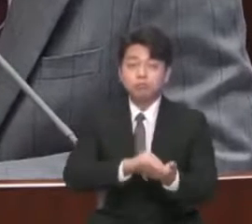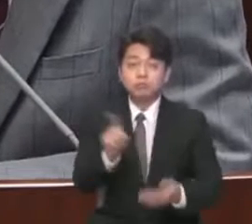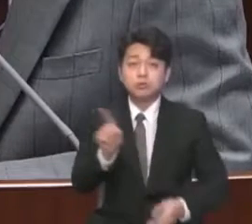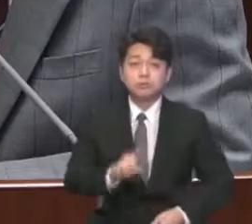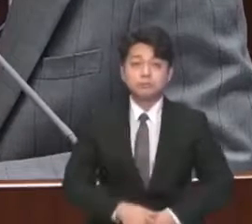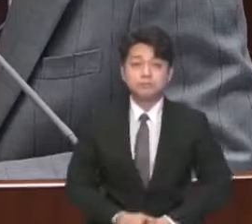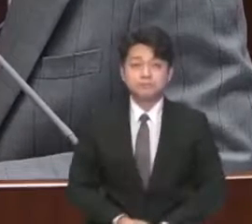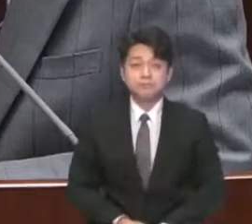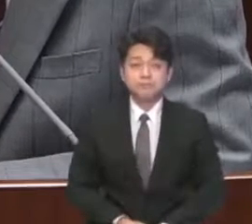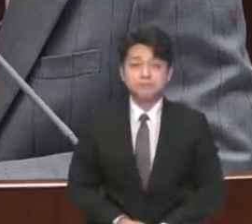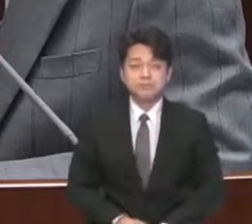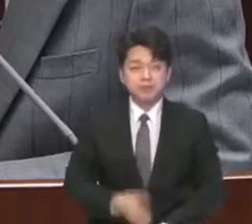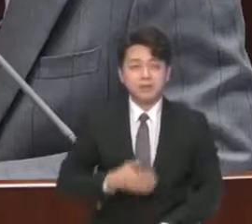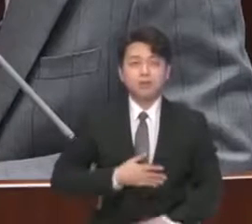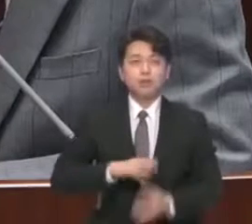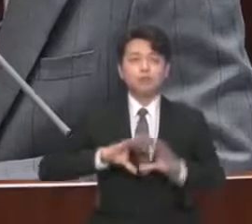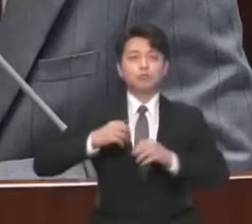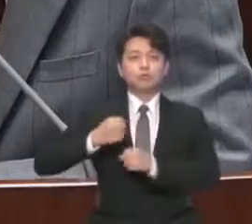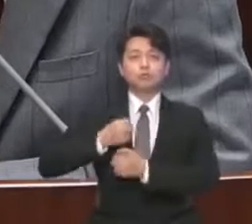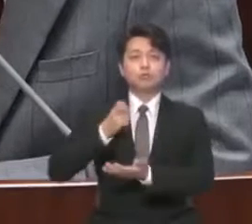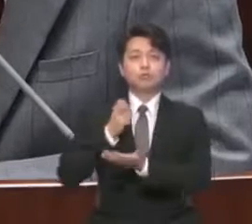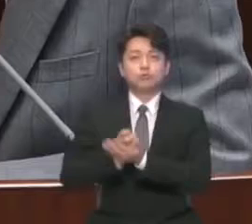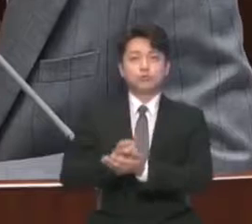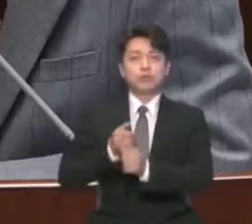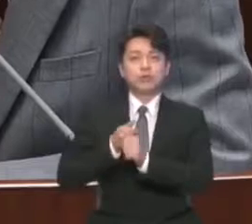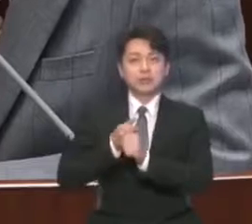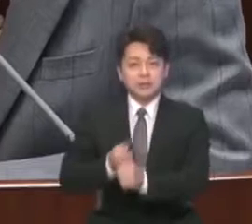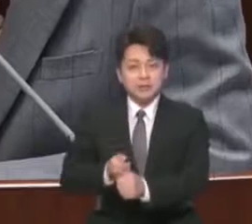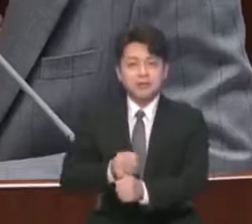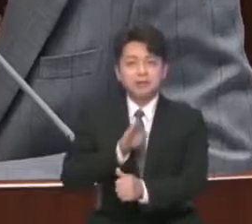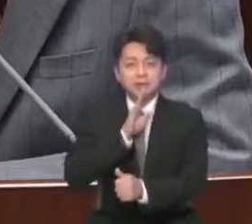그렇게 되어 있는 것으로 제가 이해하고 있습니다. 제가 말한 게 맞죠? 네.